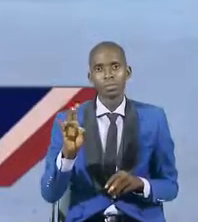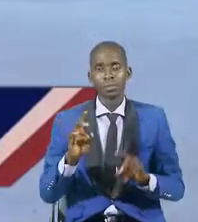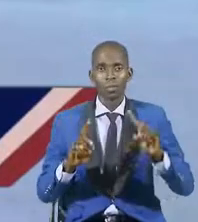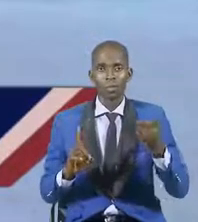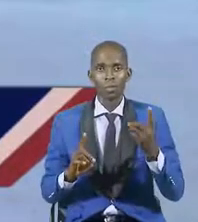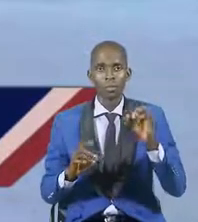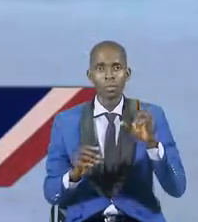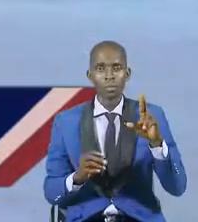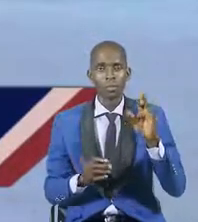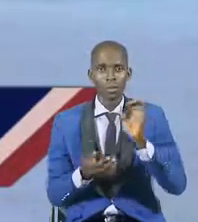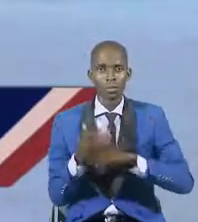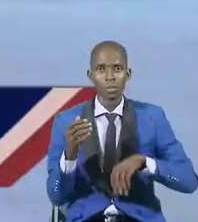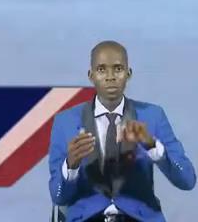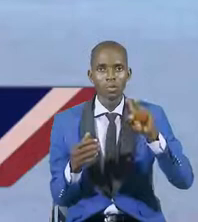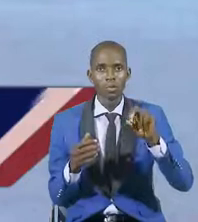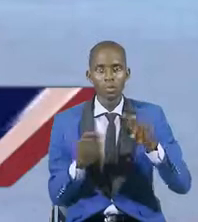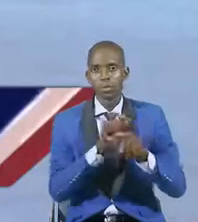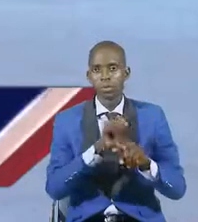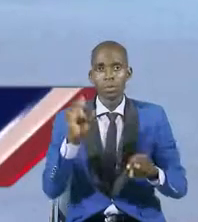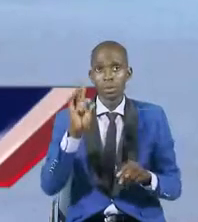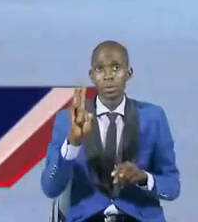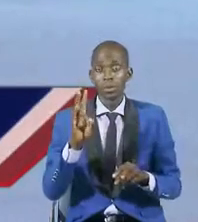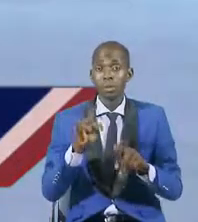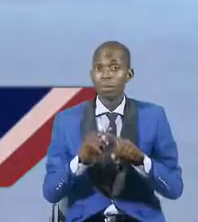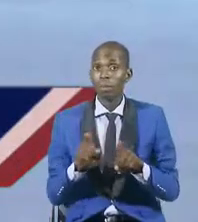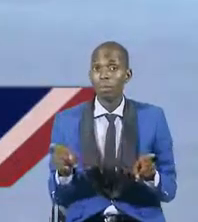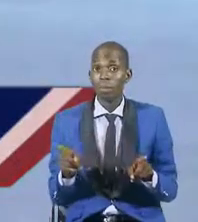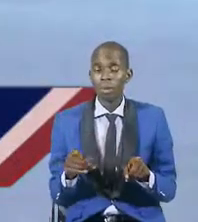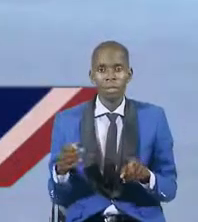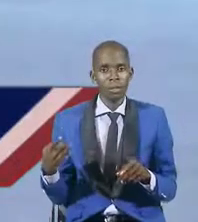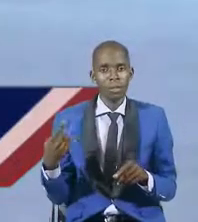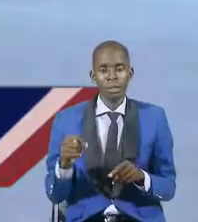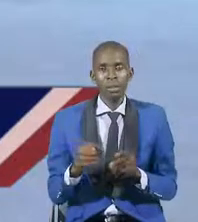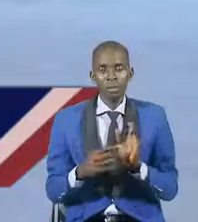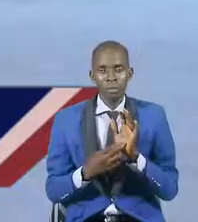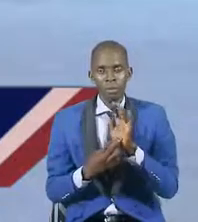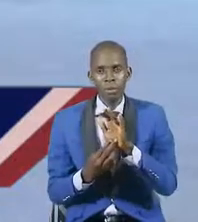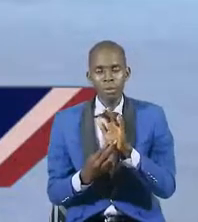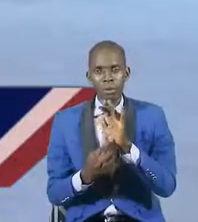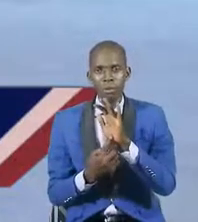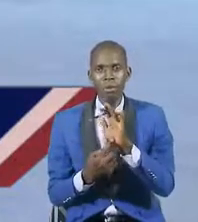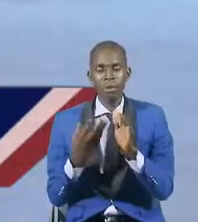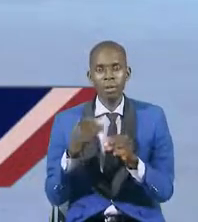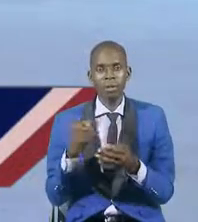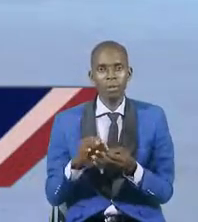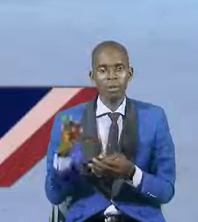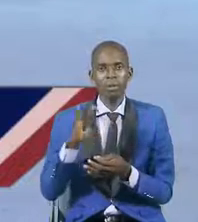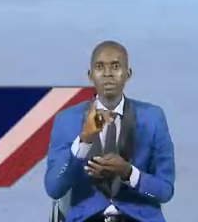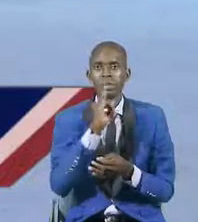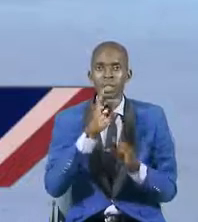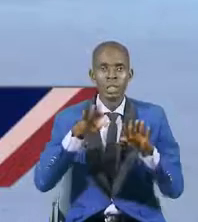verset 7. 1 Corinthiens 12, verset 7. Or à chacun,